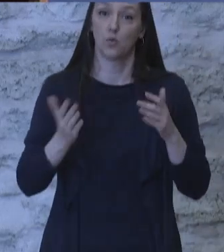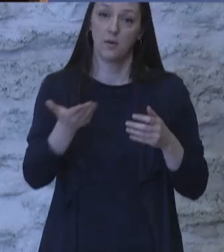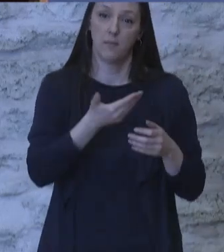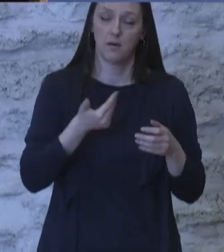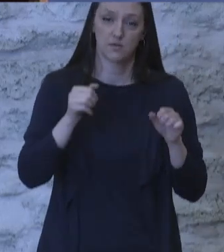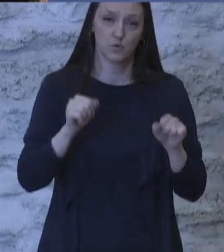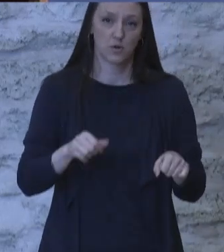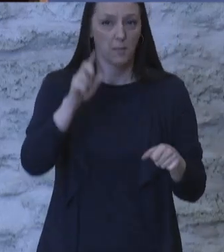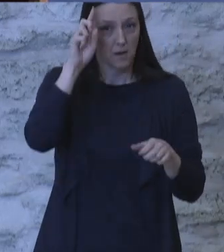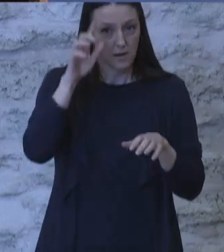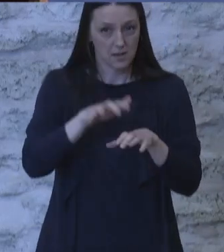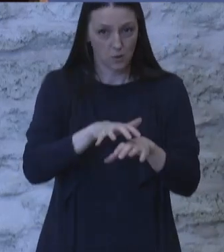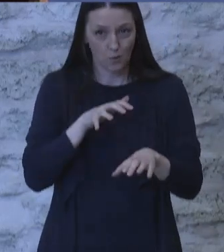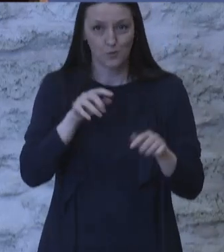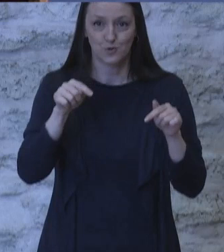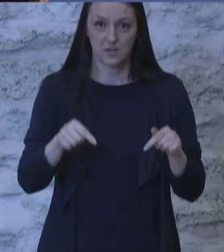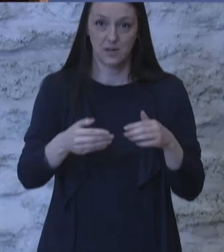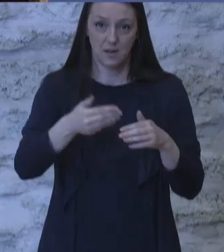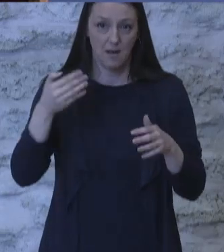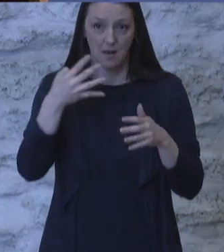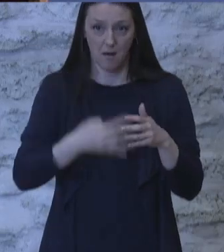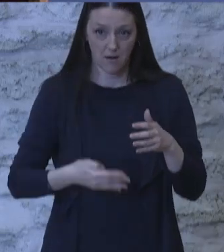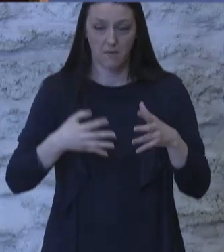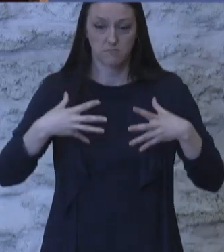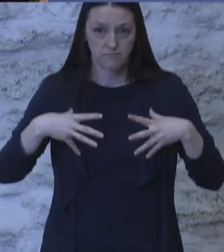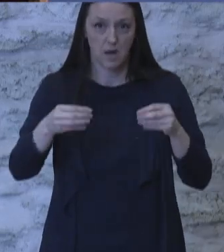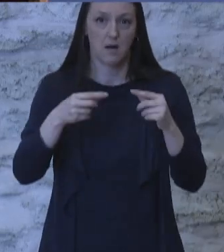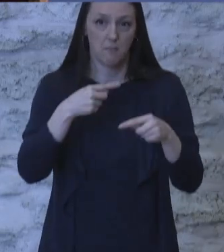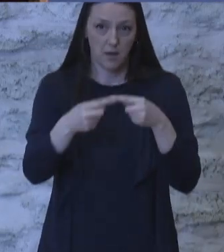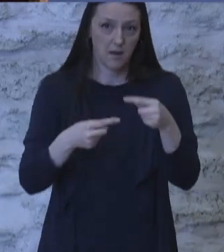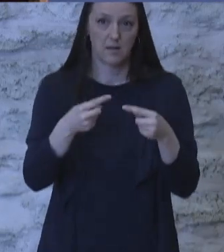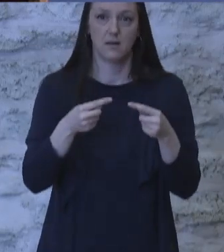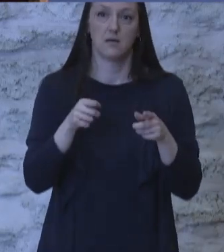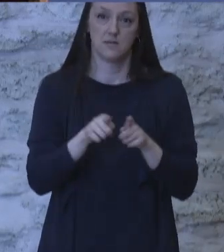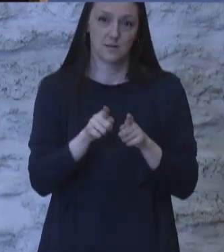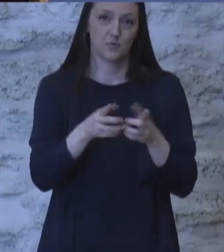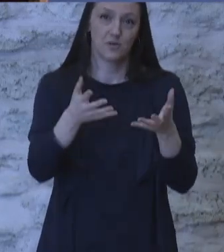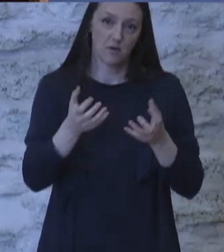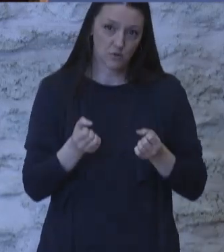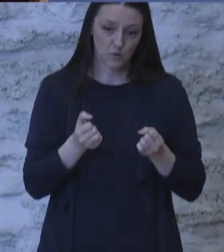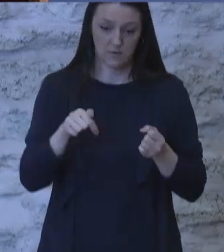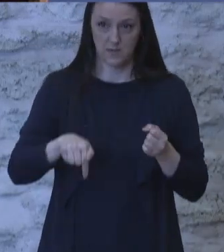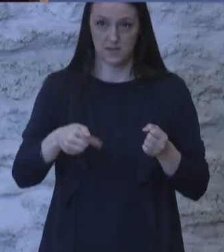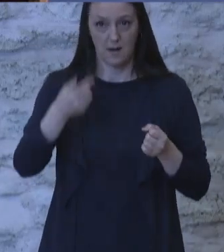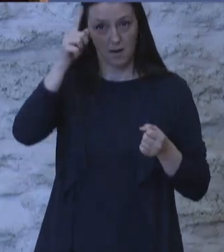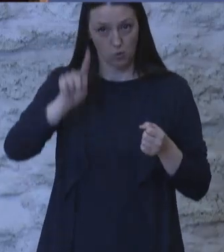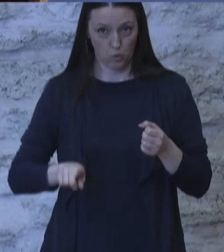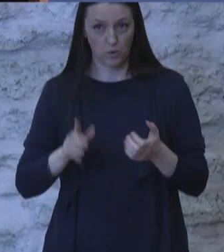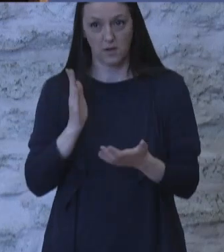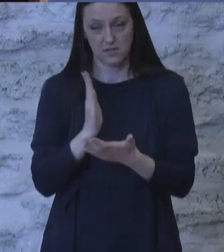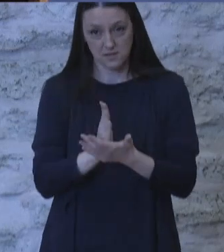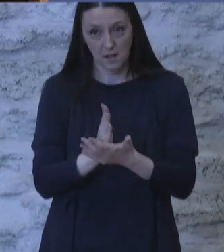või teie suudate riigikogus eelarvõ ära menetada vastu võtta selle kuu keskvaigaks. Ja